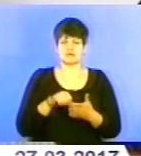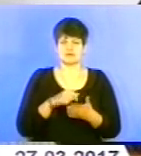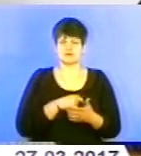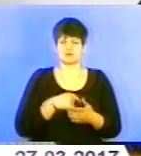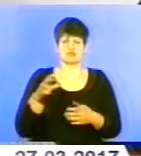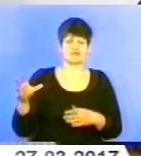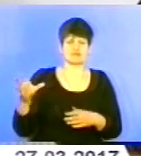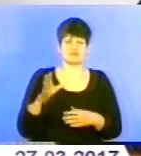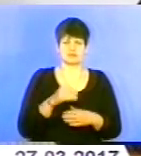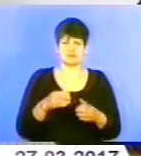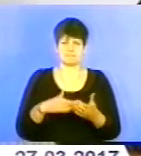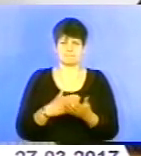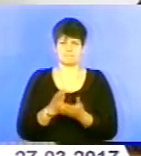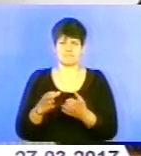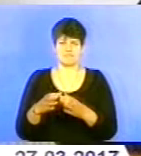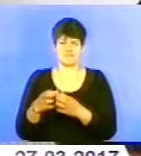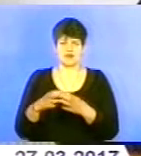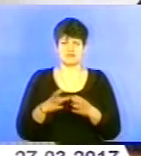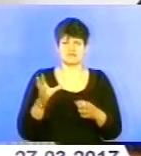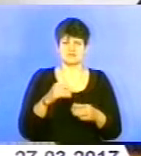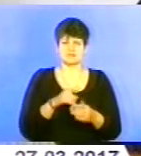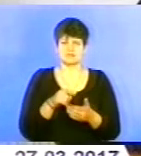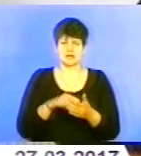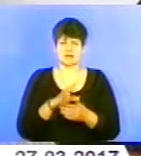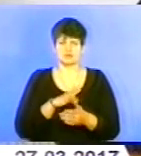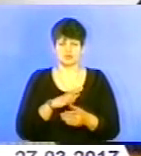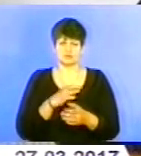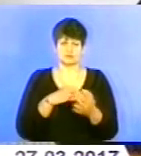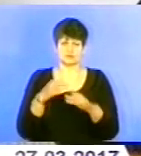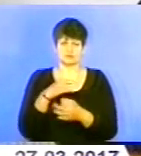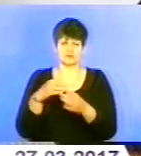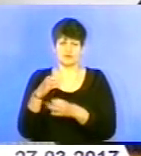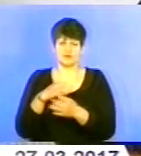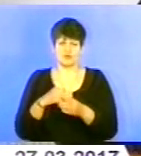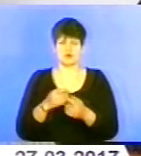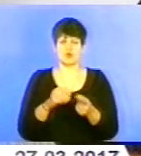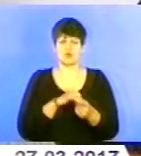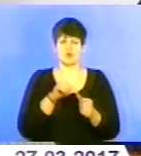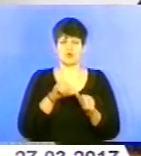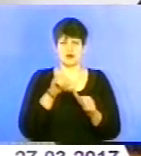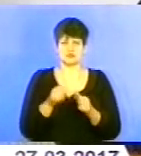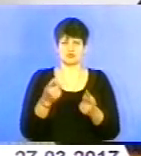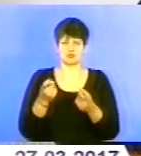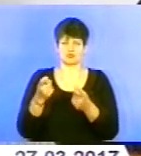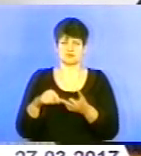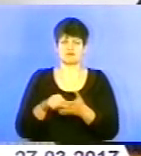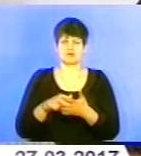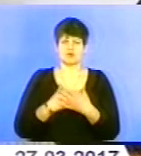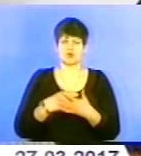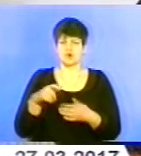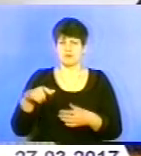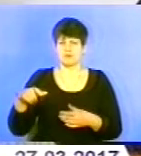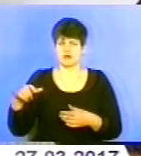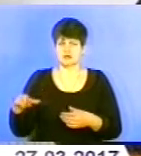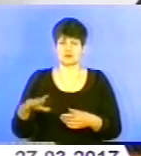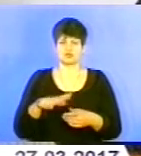фракцій. Кожне питання проговорюється на цій комісії. До комісії були залучені окремо до складу комісії представники громадськості. Крім того, комісії